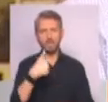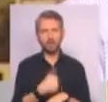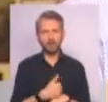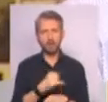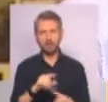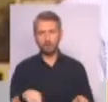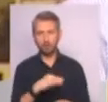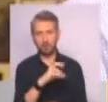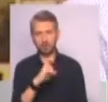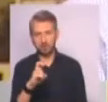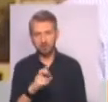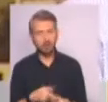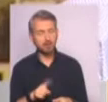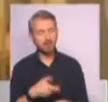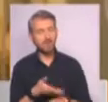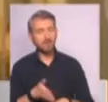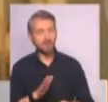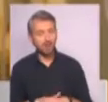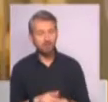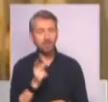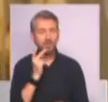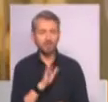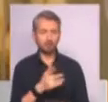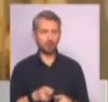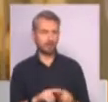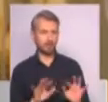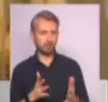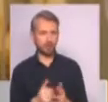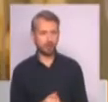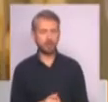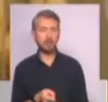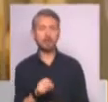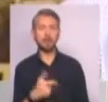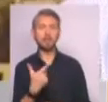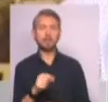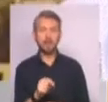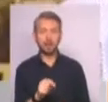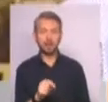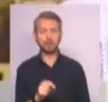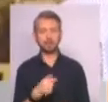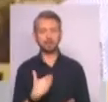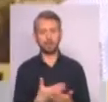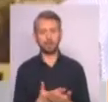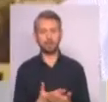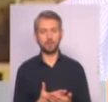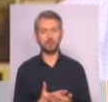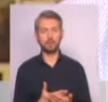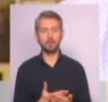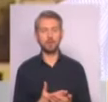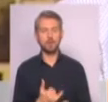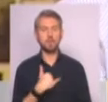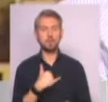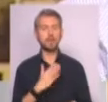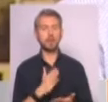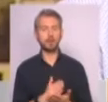створити ОСББ. Це важче, і не завжди це відбувається. Там, де, ну, в мене от є там,